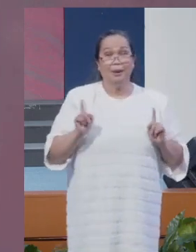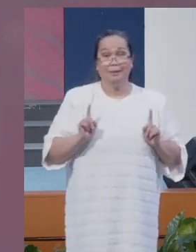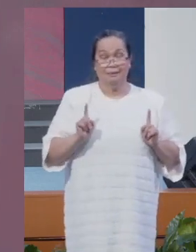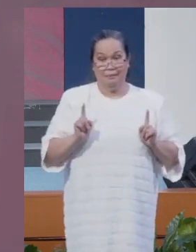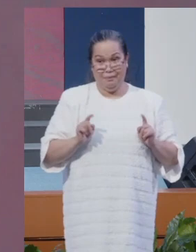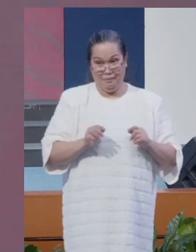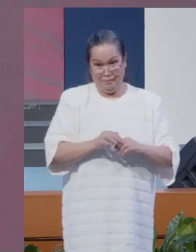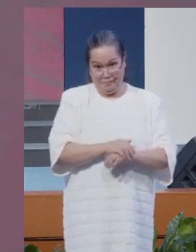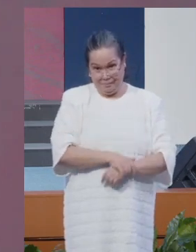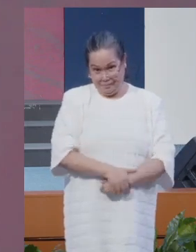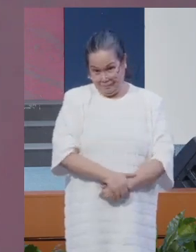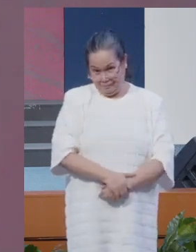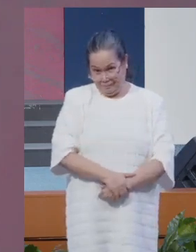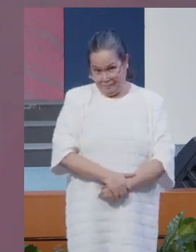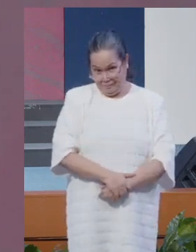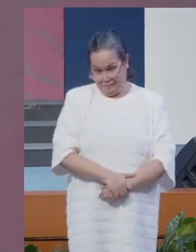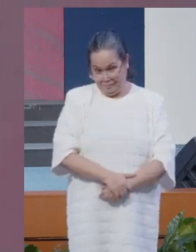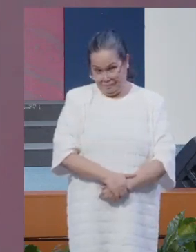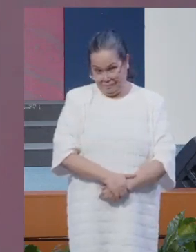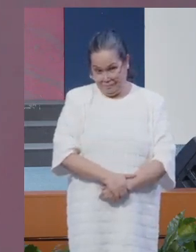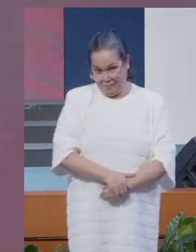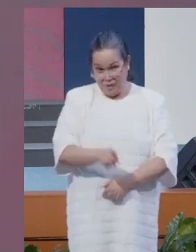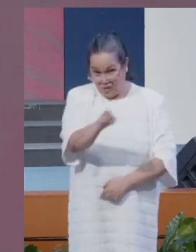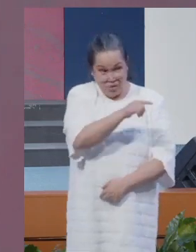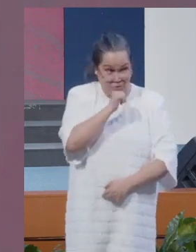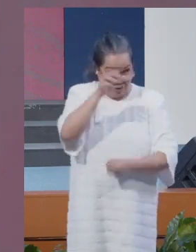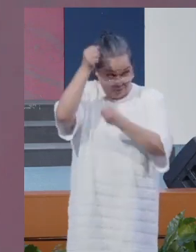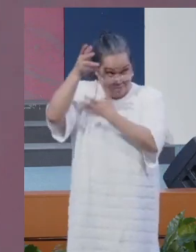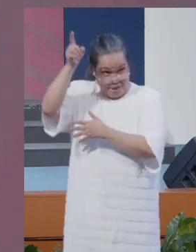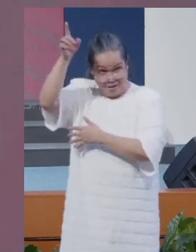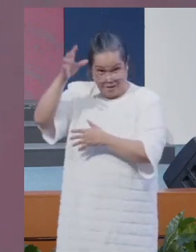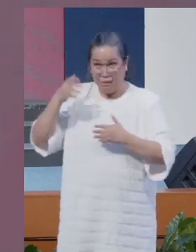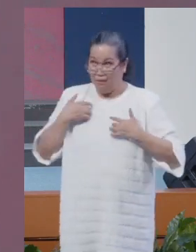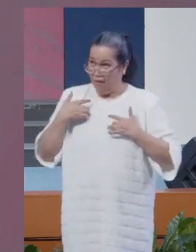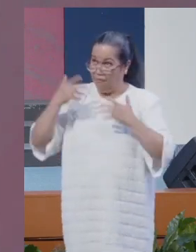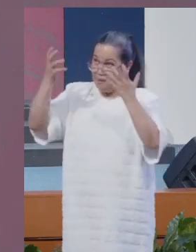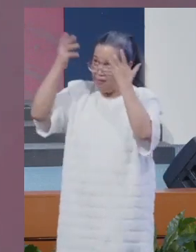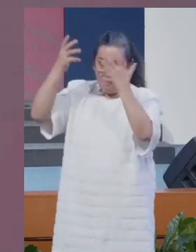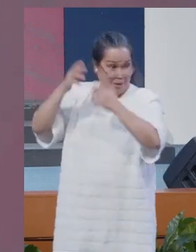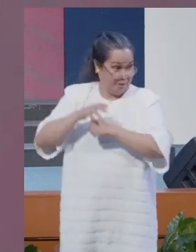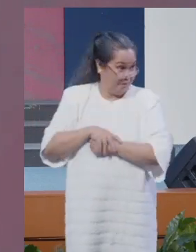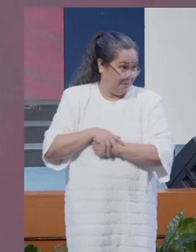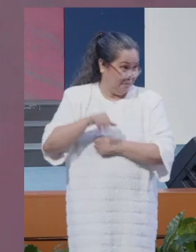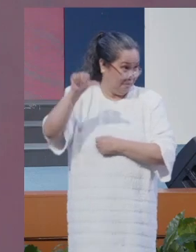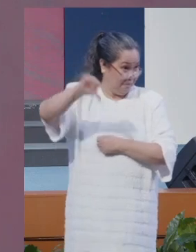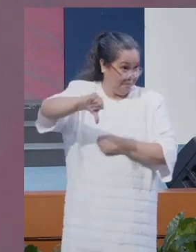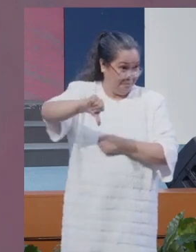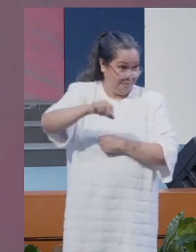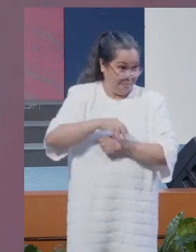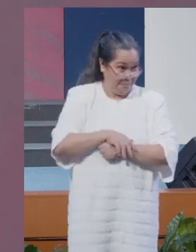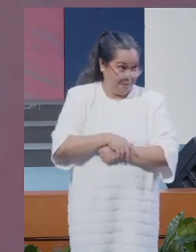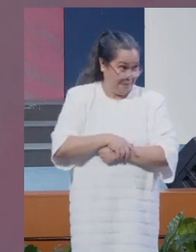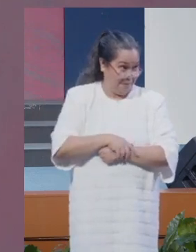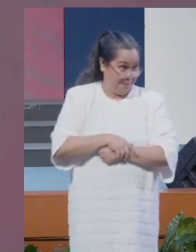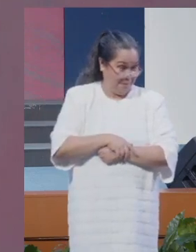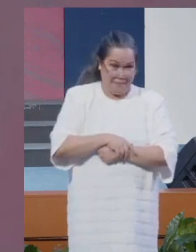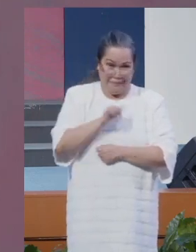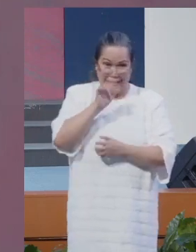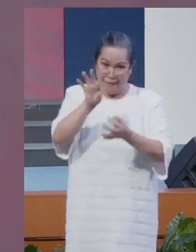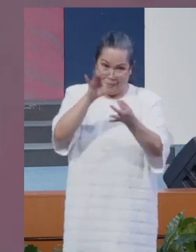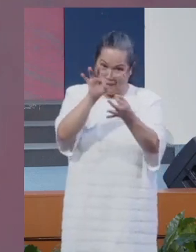Di ba? Hindi kayo sumusunod sa Kanya, pero magse-celebrate kayo? Hindi angkop,